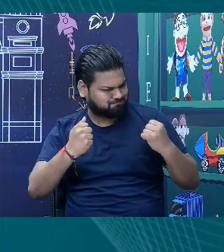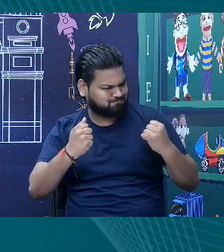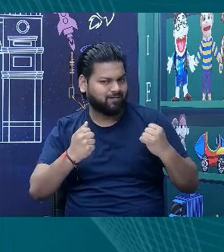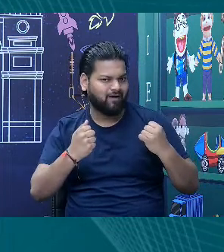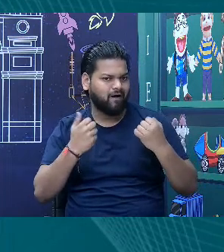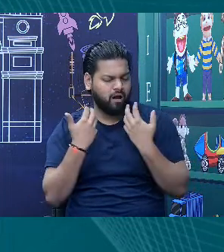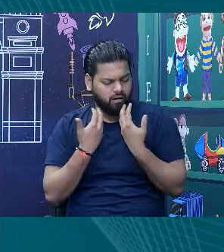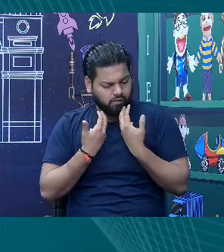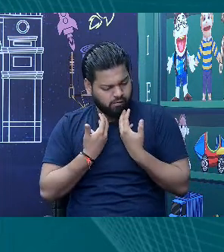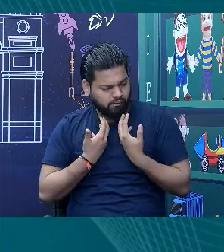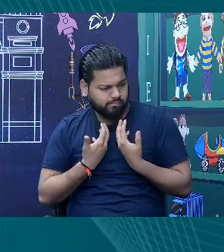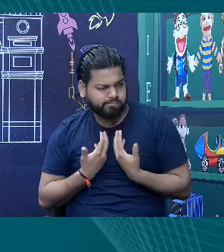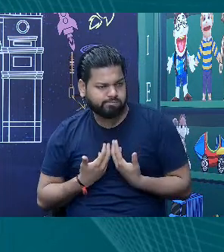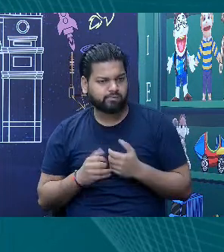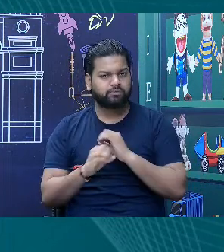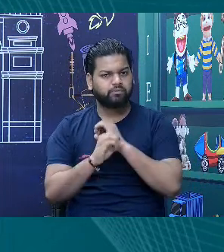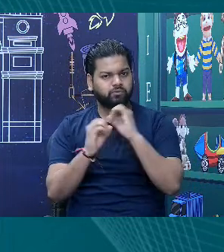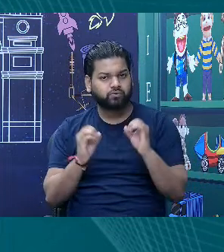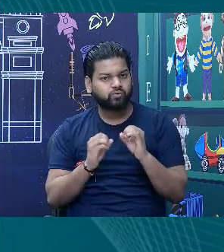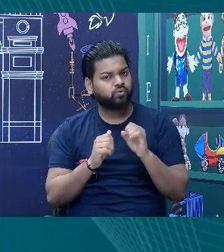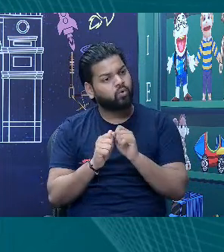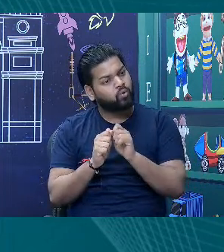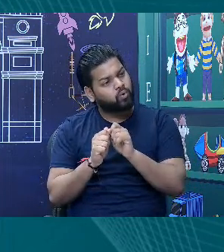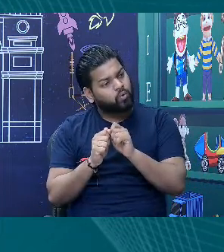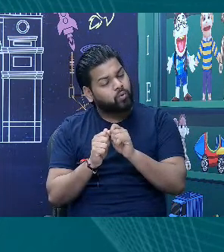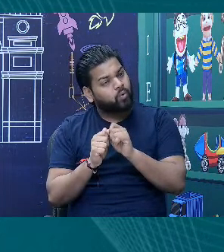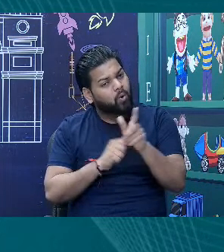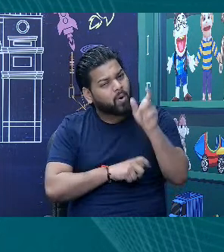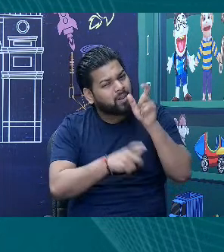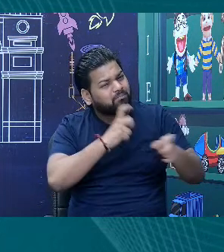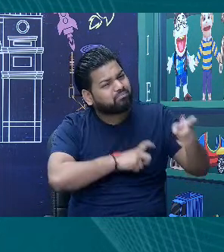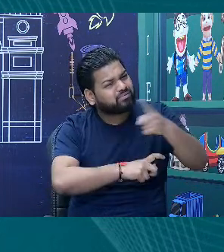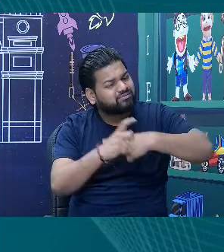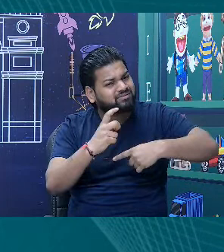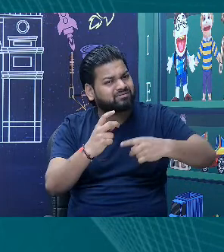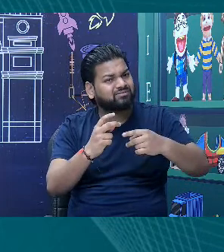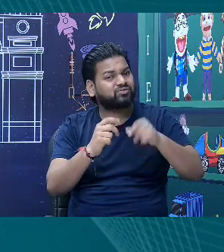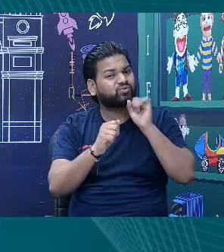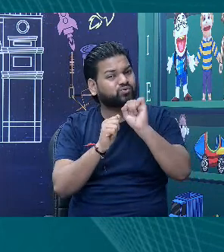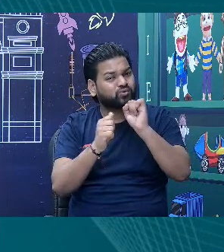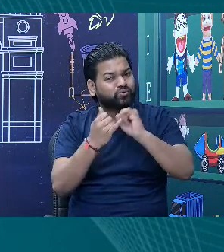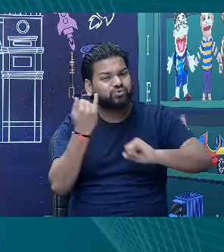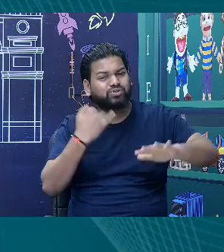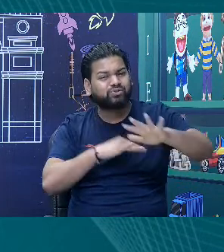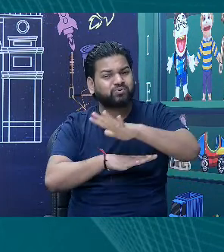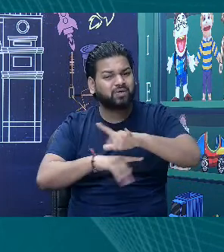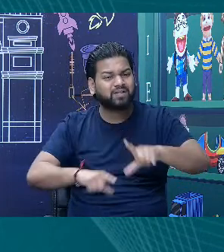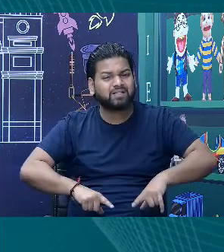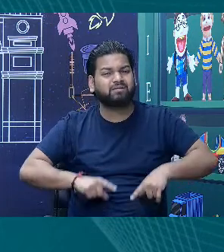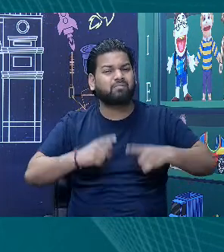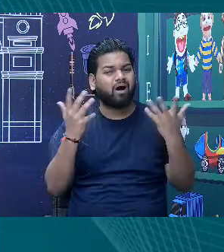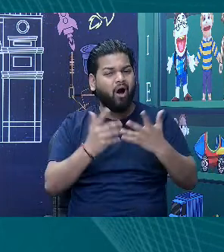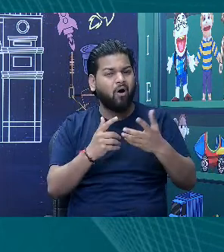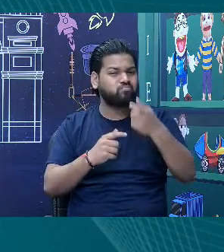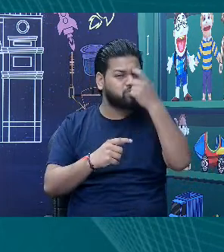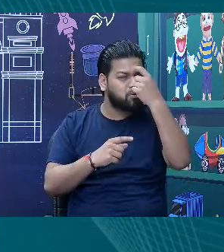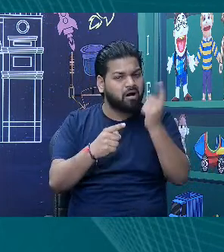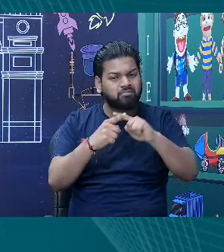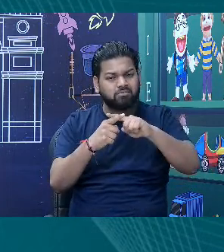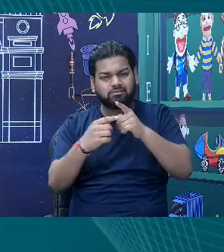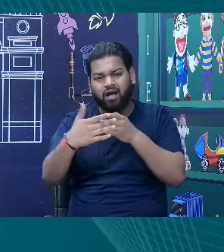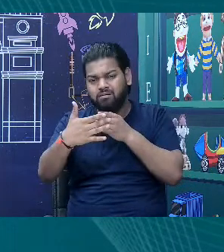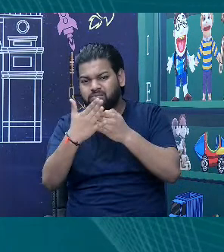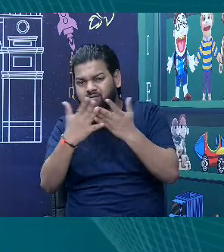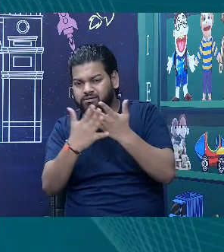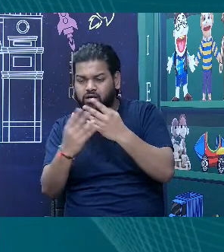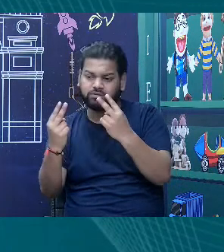कि आपकी सिचुएशन को देख तो रहे होते हैं लेकिन एक्सपीरियंस नहीं कर रहे होते हैं। These are usually able-bodied people,